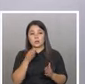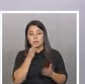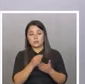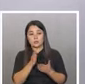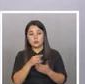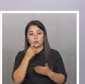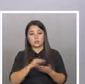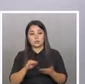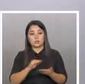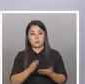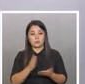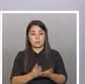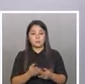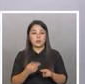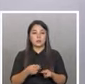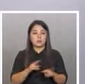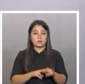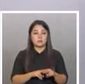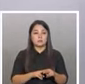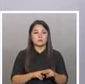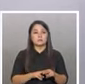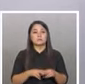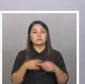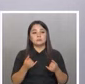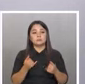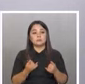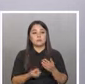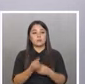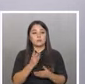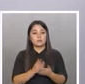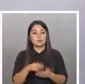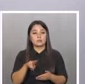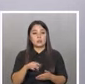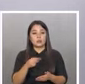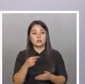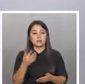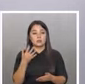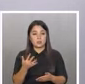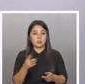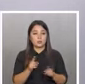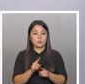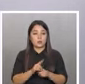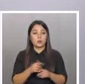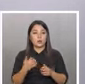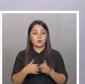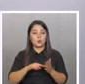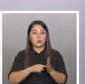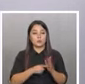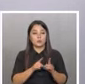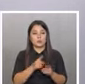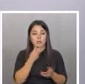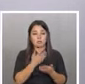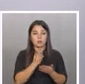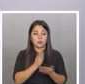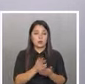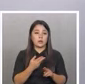түрінде жазамыз. Ал енді қараңыздар, енді бұл жерде пайда болды. D азайтылған 5 деген ортақ көбейткіш пайда болды.